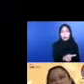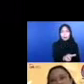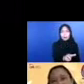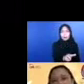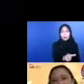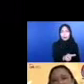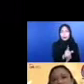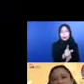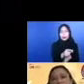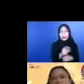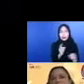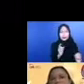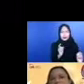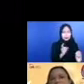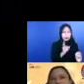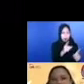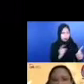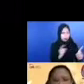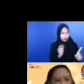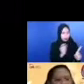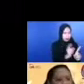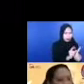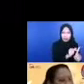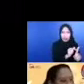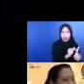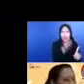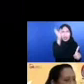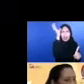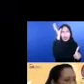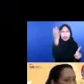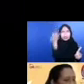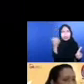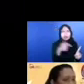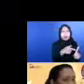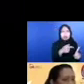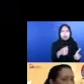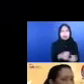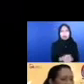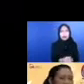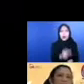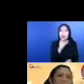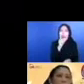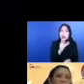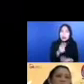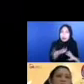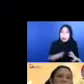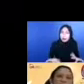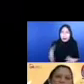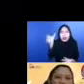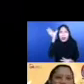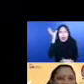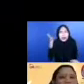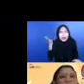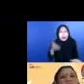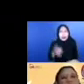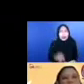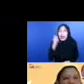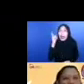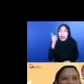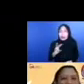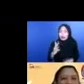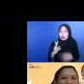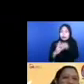didekati juga tidak memahami. Dan kemudian yang ketiga, caranya mereka tidak tahu. Jadi kita harus lihat dari tiga sisi